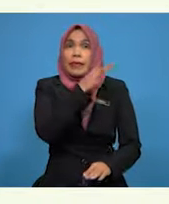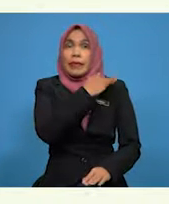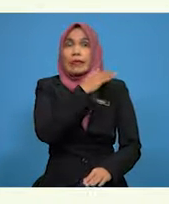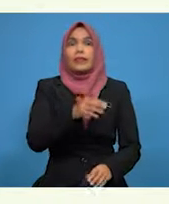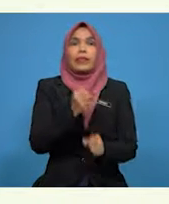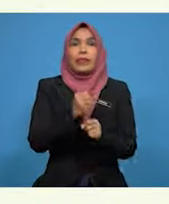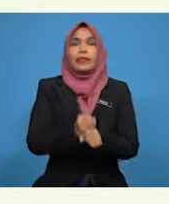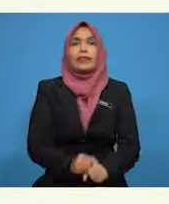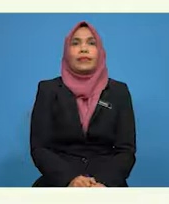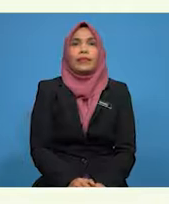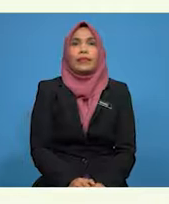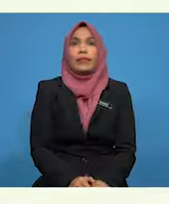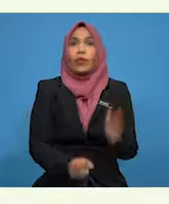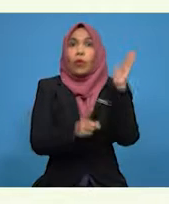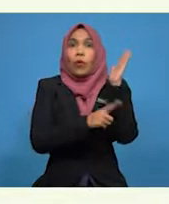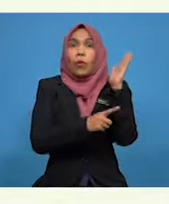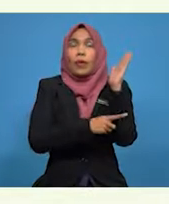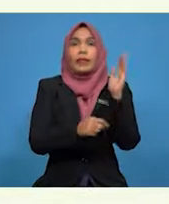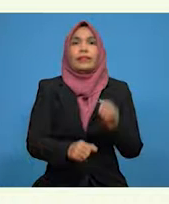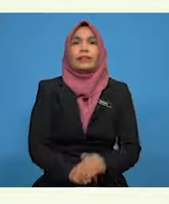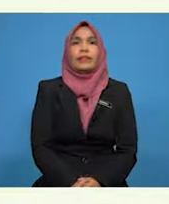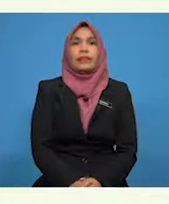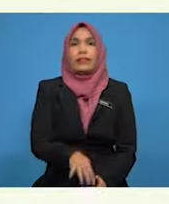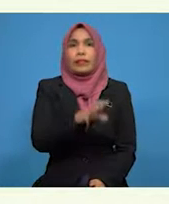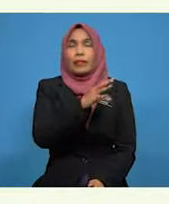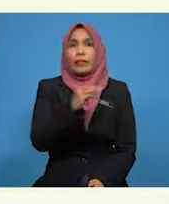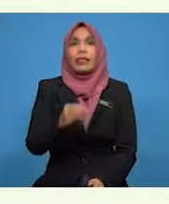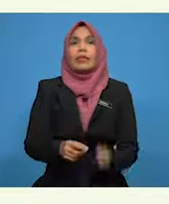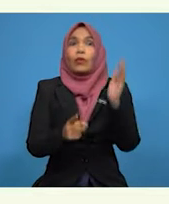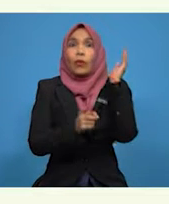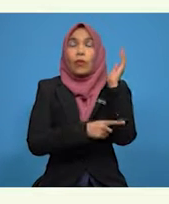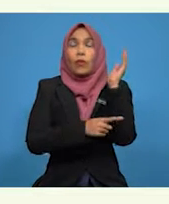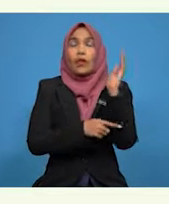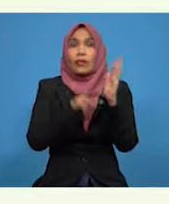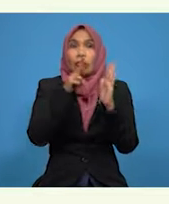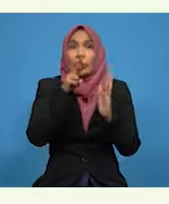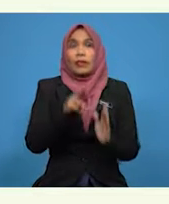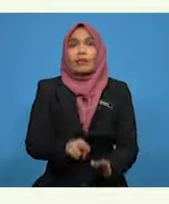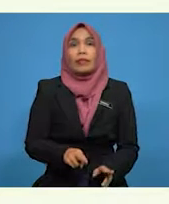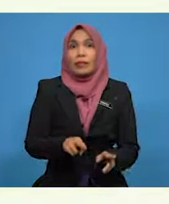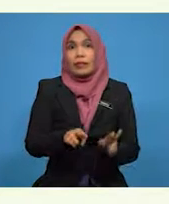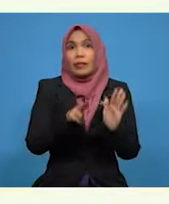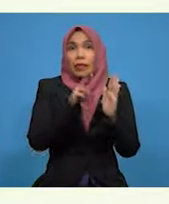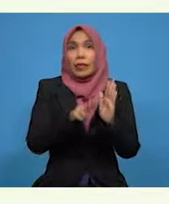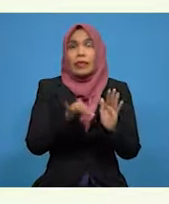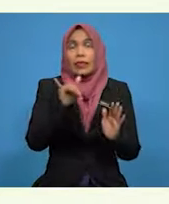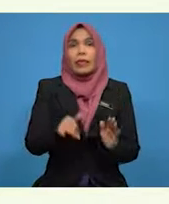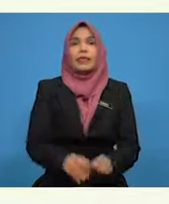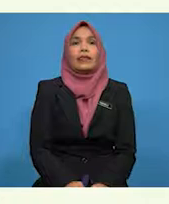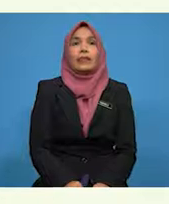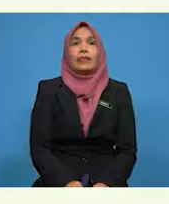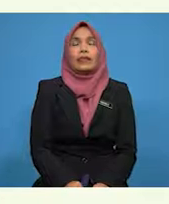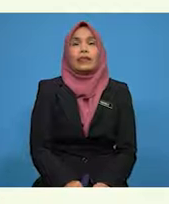hukuman penggantungan kerja melebihi 3 minggu dan memberi hukuman yang lebih ringan yang